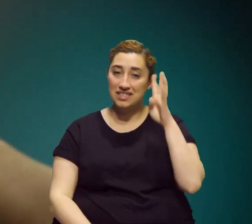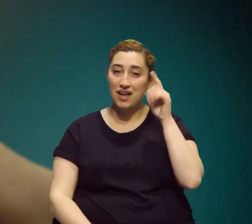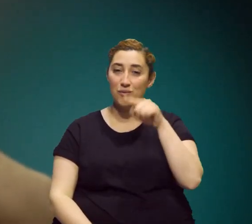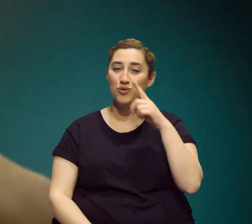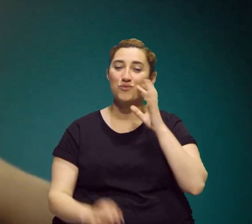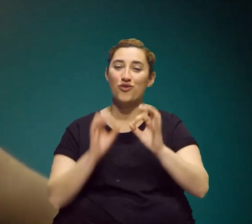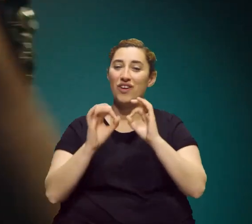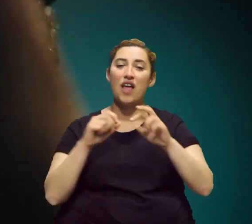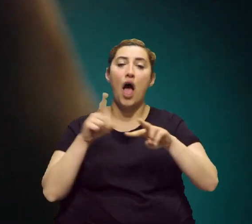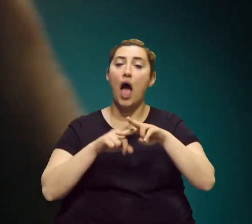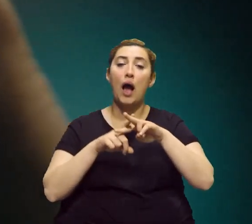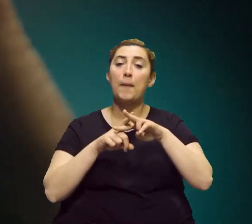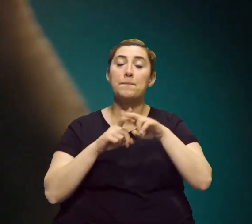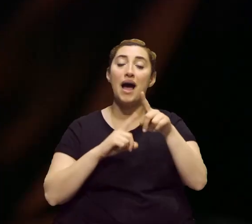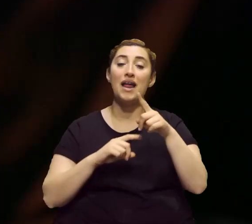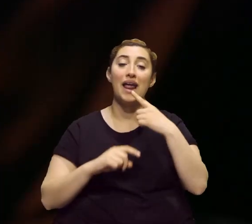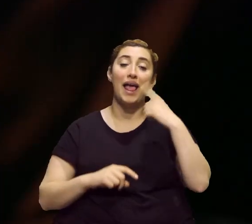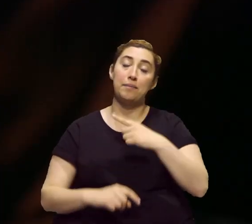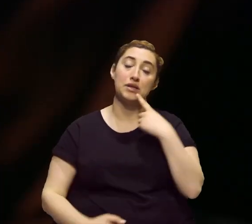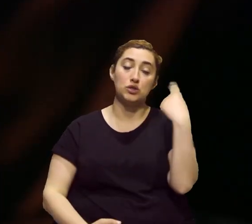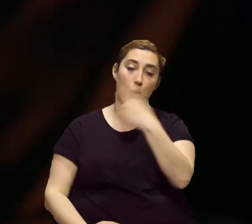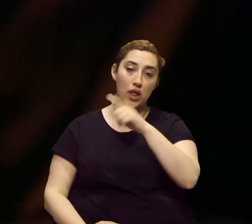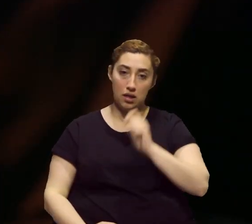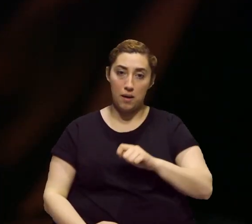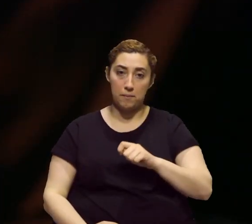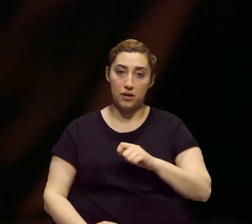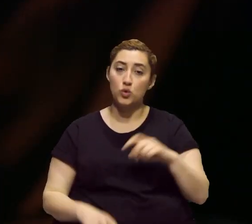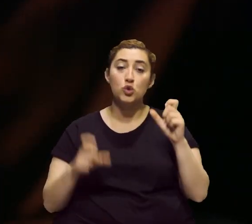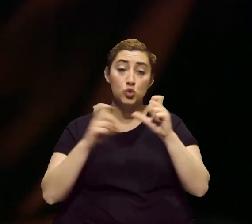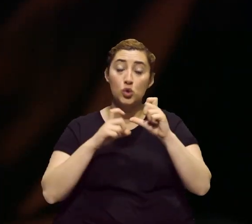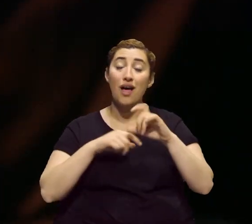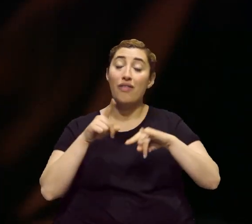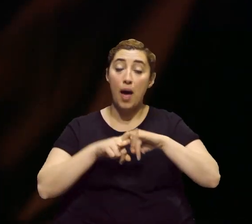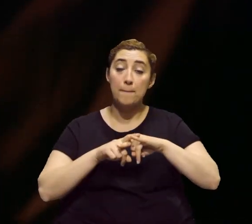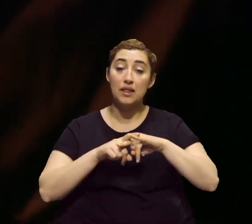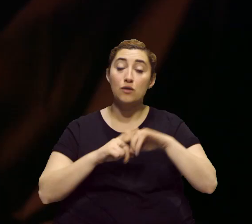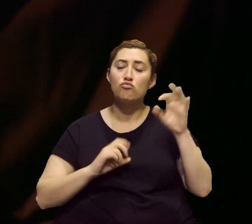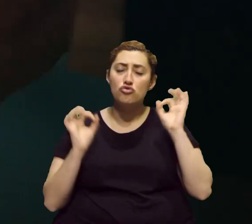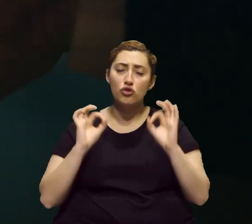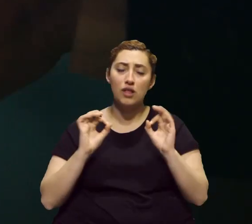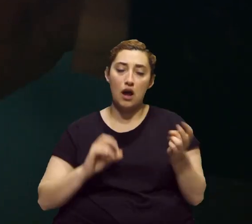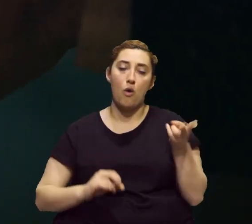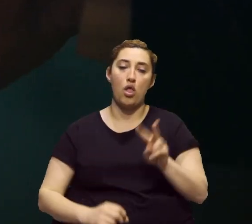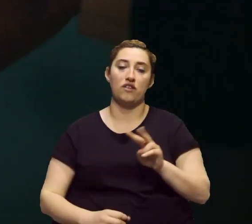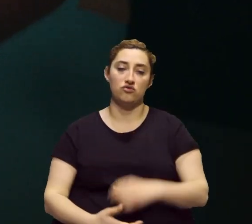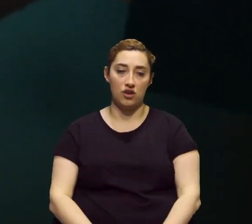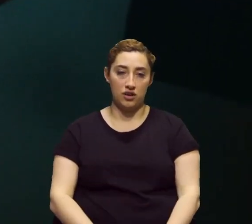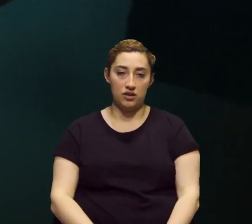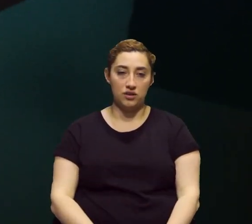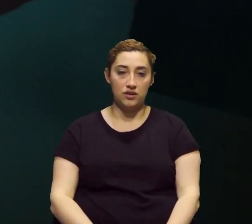İstanbul'daki müfettişim Akbar Eyyam'a emrimi bildiriniz. Sultan Hamit mutlaka